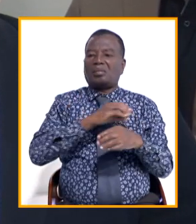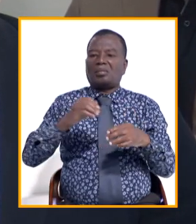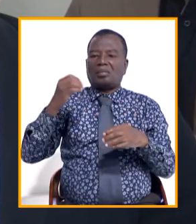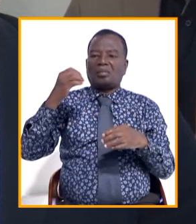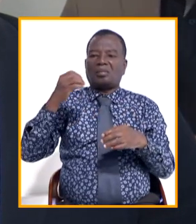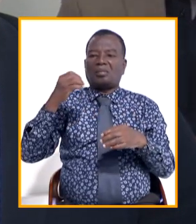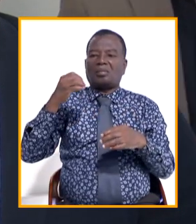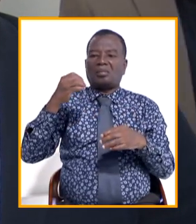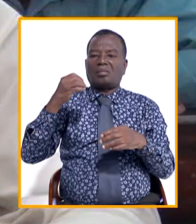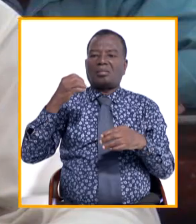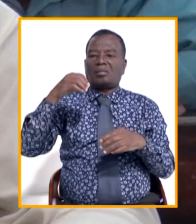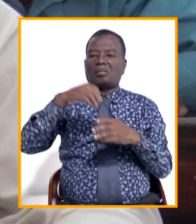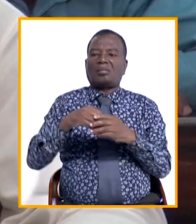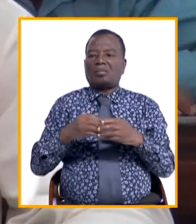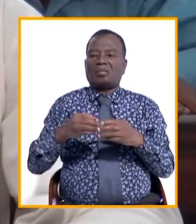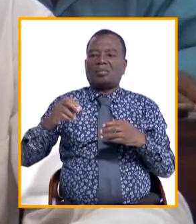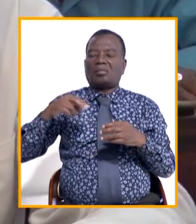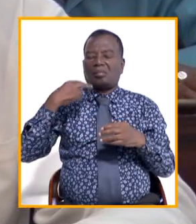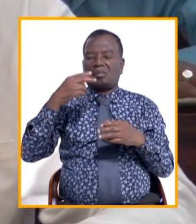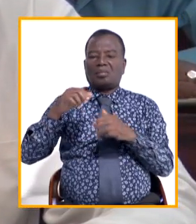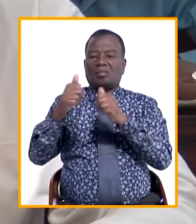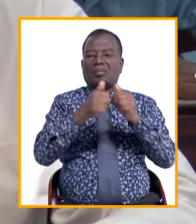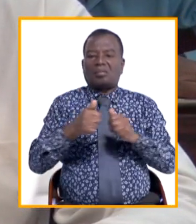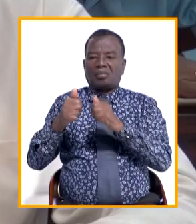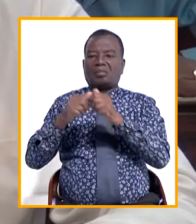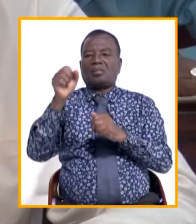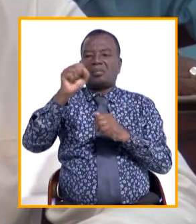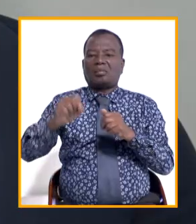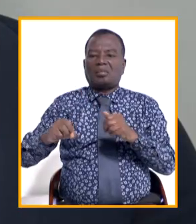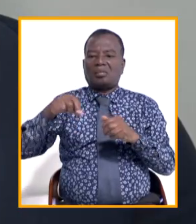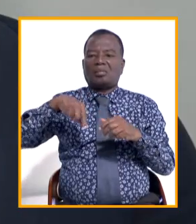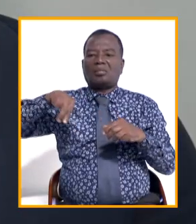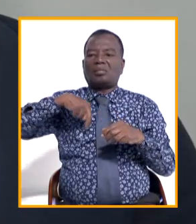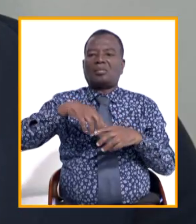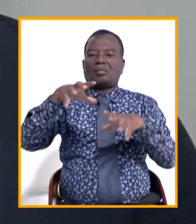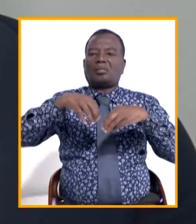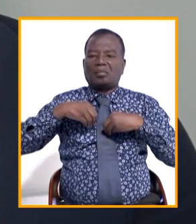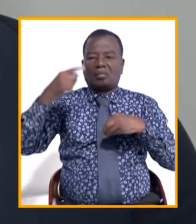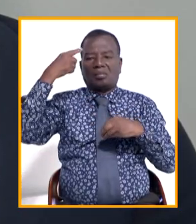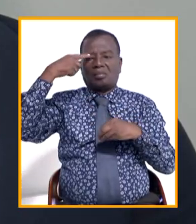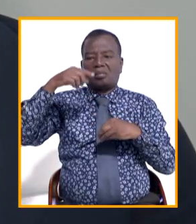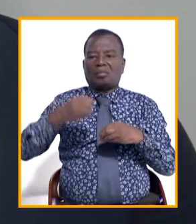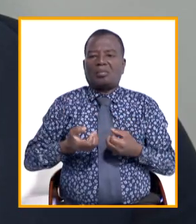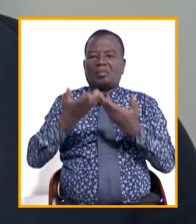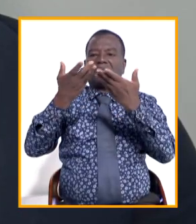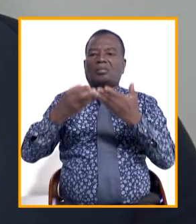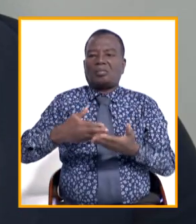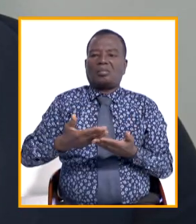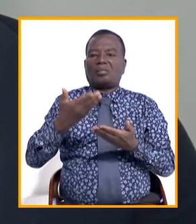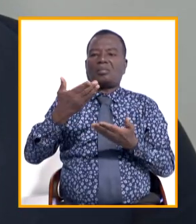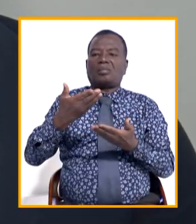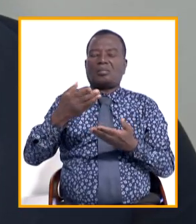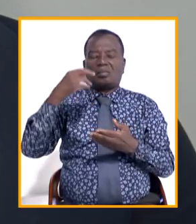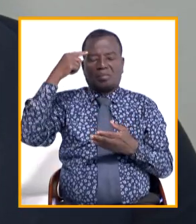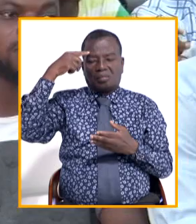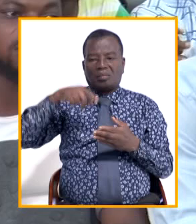physique. Et dans la foulée, nous avons vu ensemble les solutions que nous pouvons adopter pour faire en sorte que ces taux-là se relèvent. Donc, je